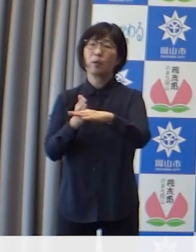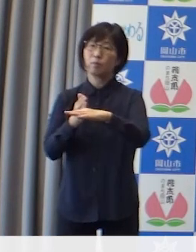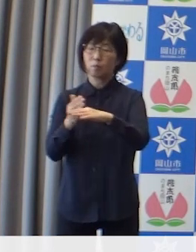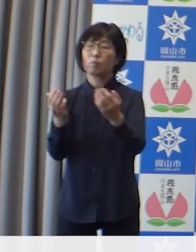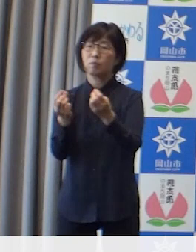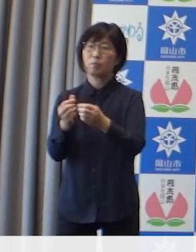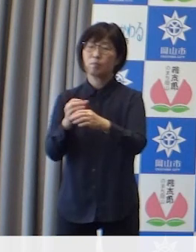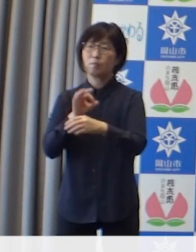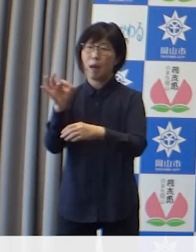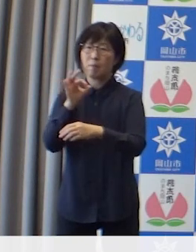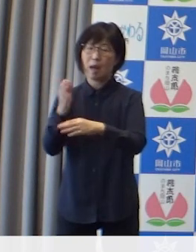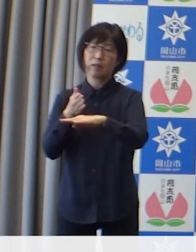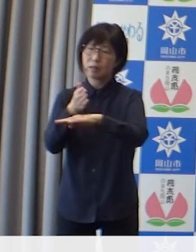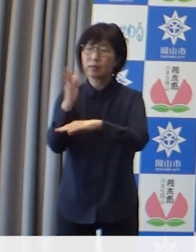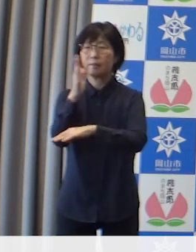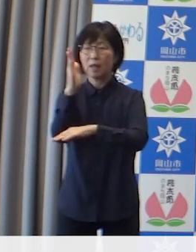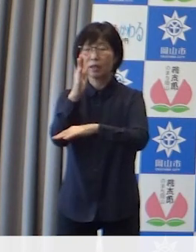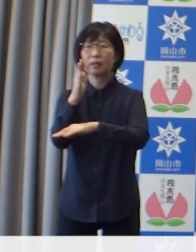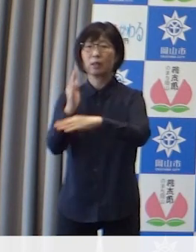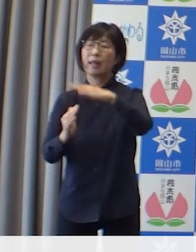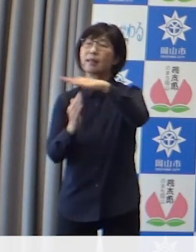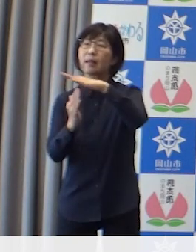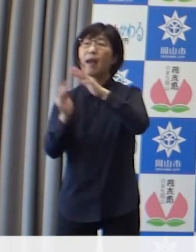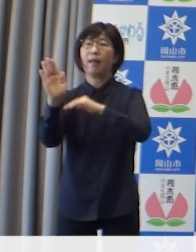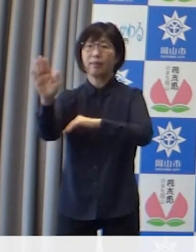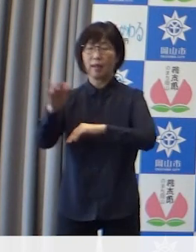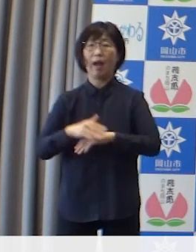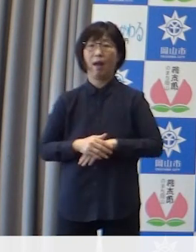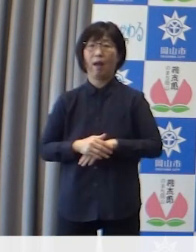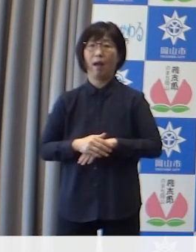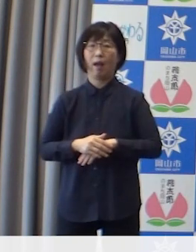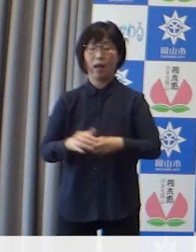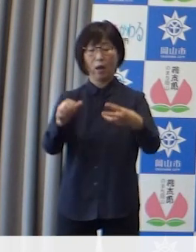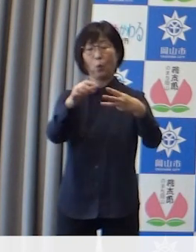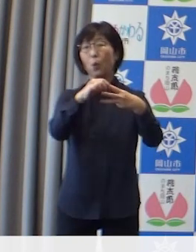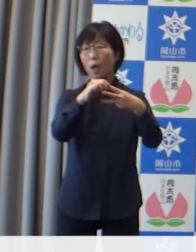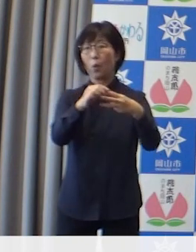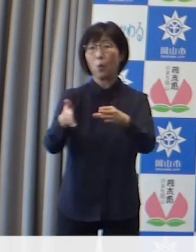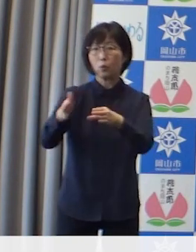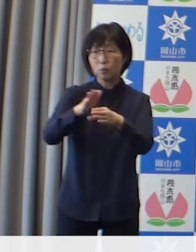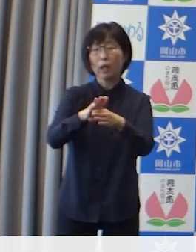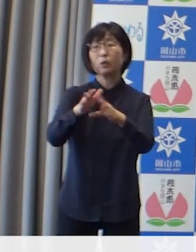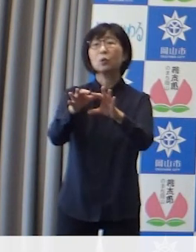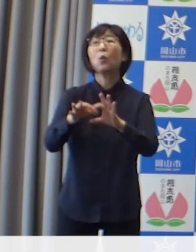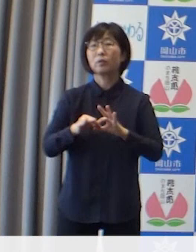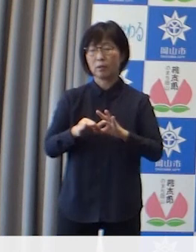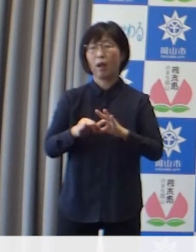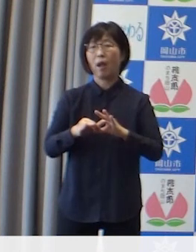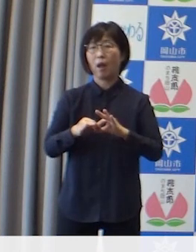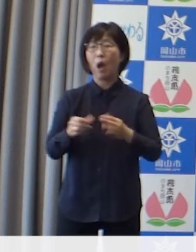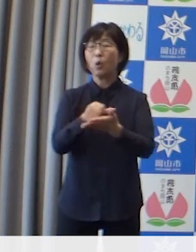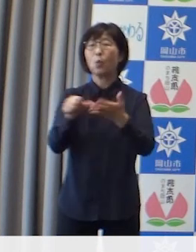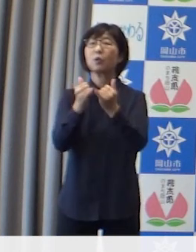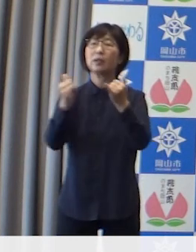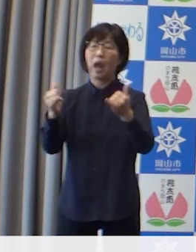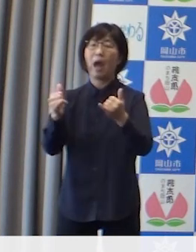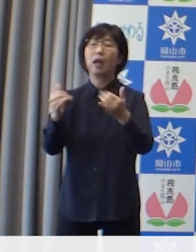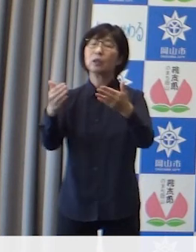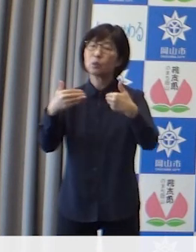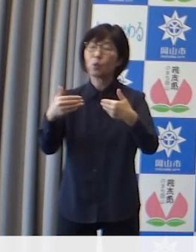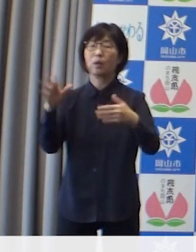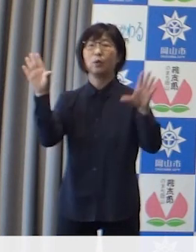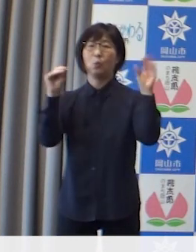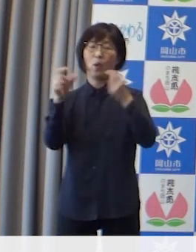セグメント配信を導入することで、登録者が必要な情報を選び、興味のあ